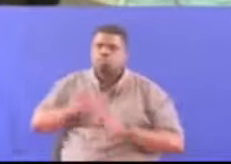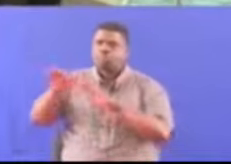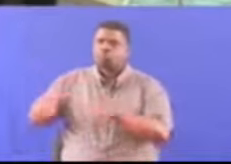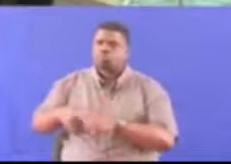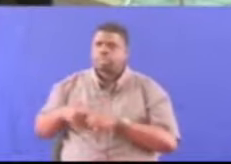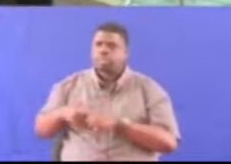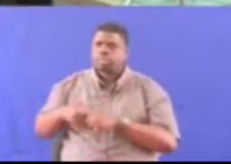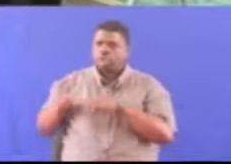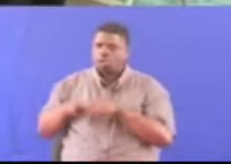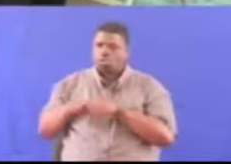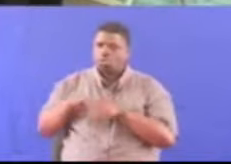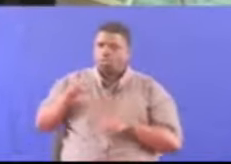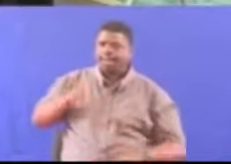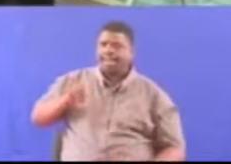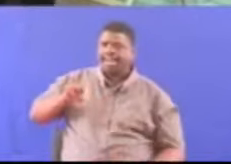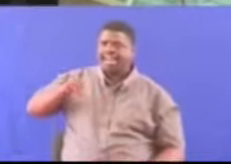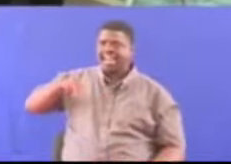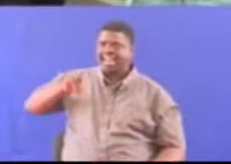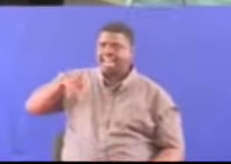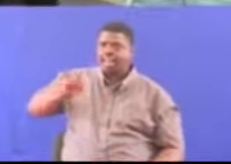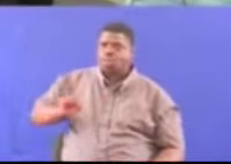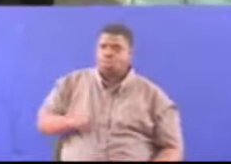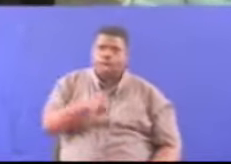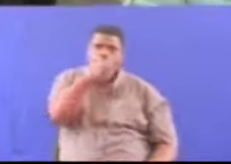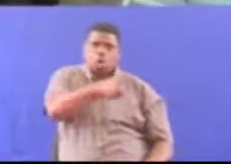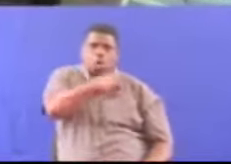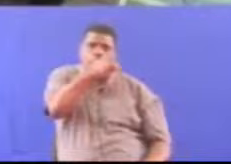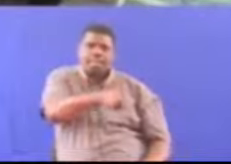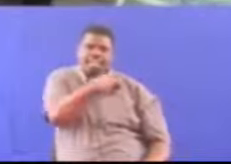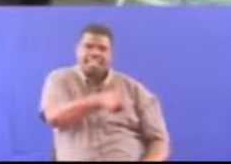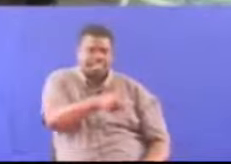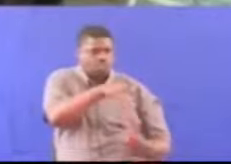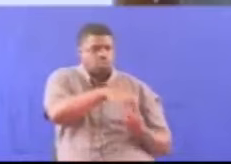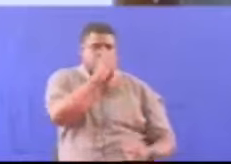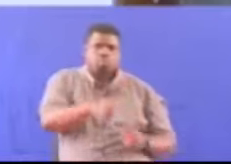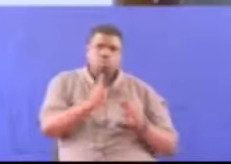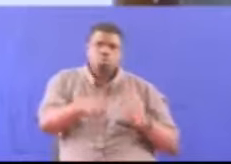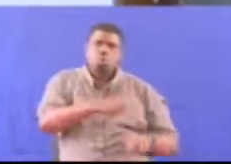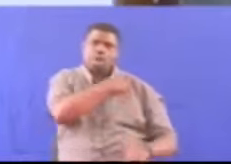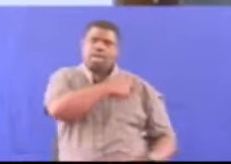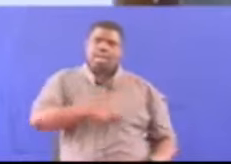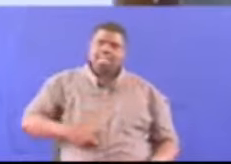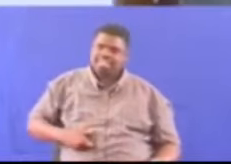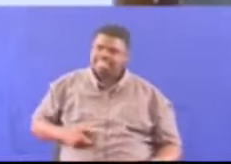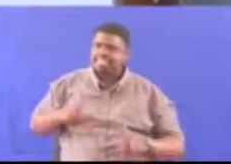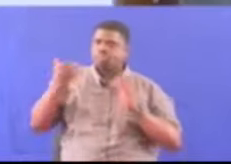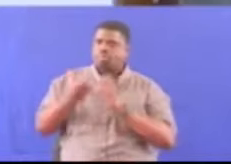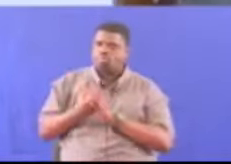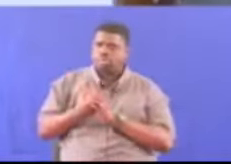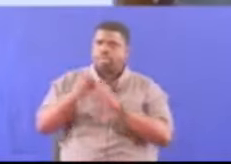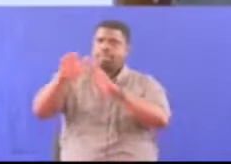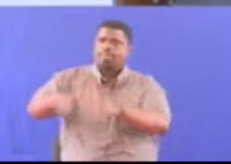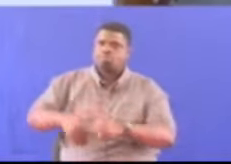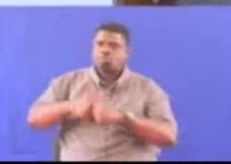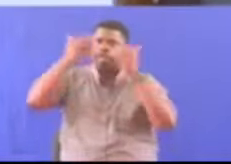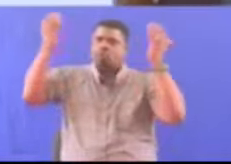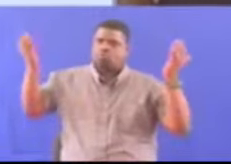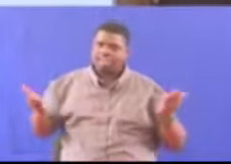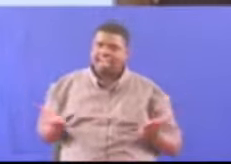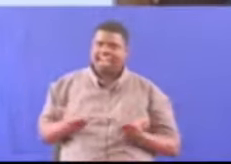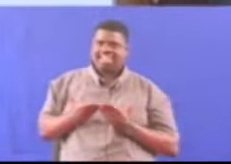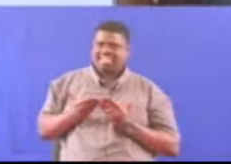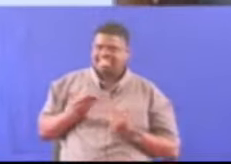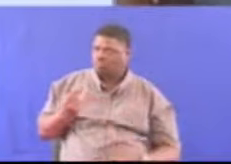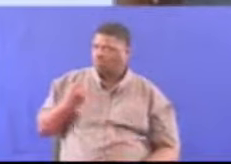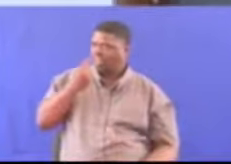Mbunendelwa Mwihambi, tunakupongeza sana kwa kuchaguliwa kuwa rais wa Umoja wa Mabunge duniani. Tunajivunia kuwa na